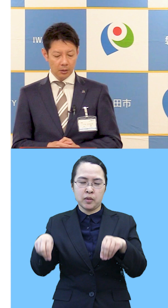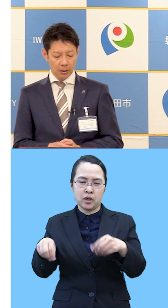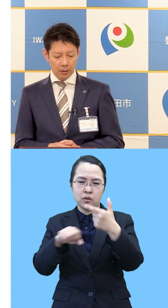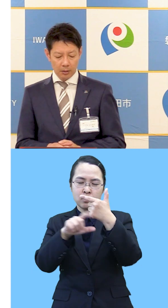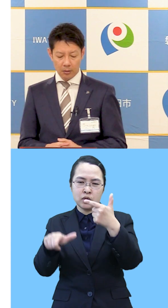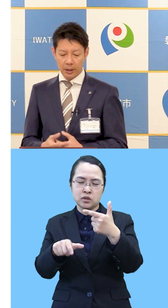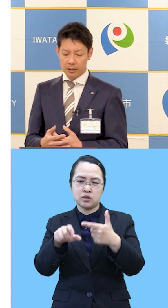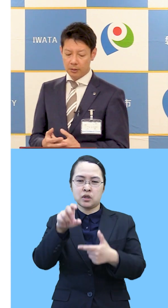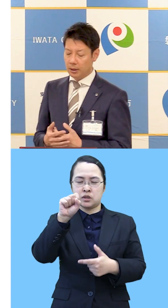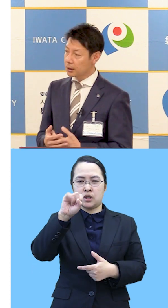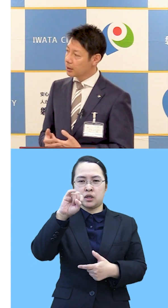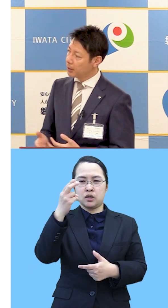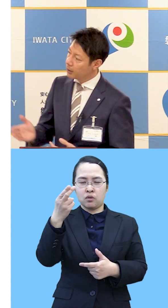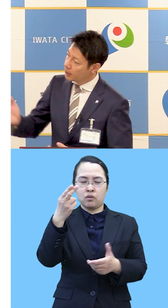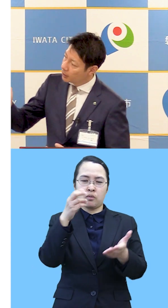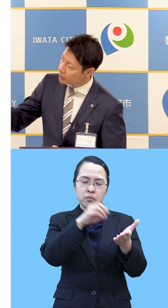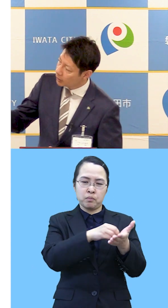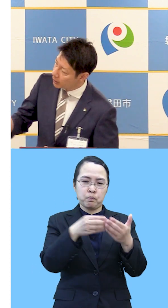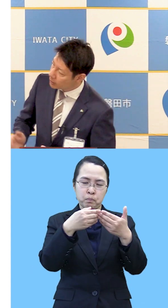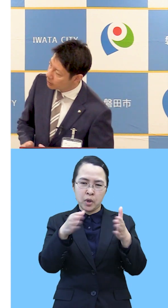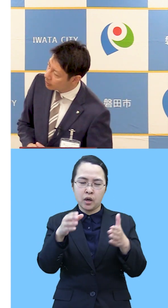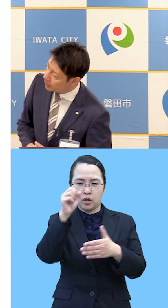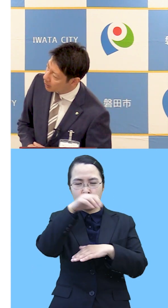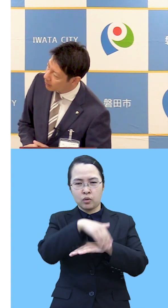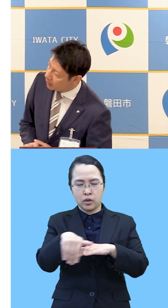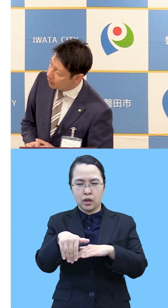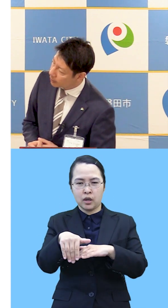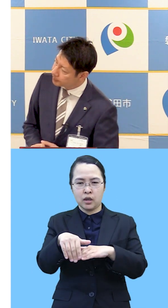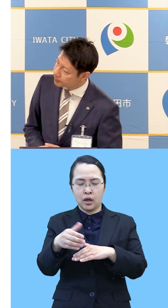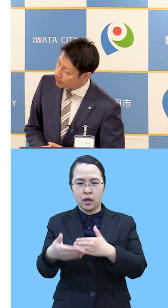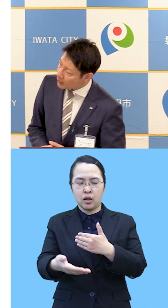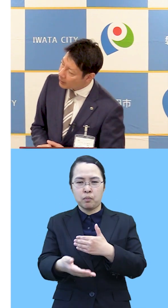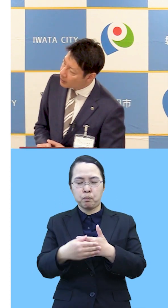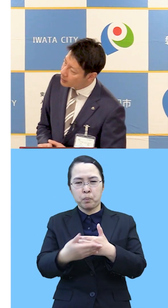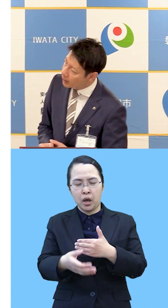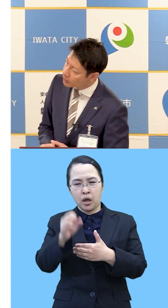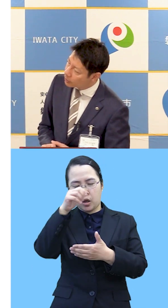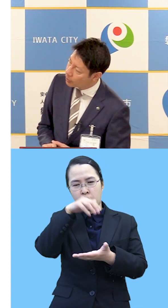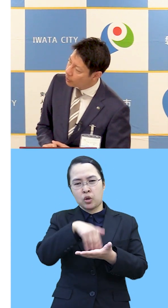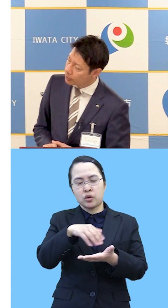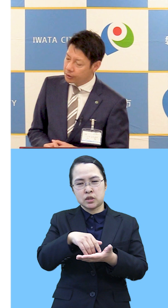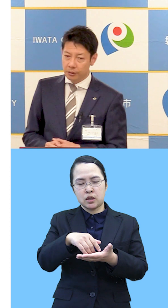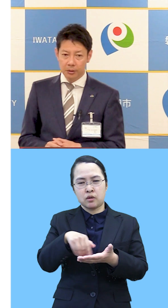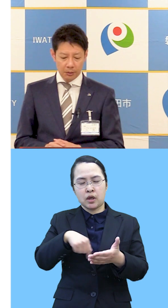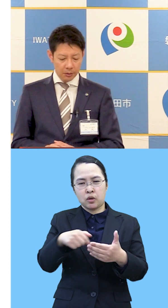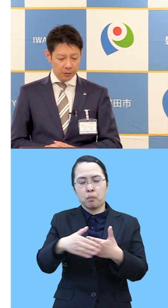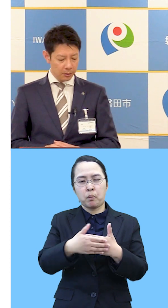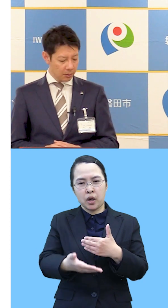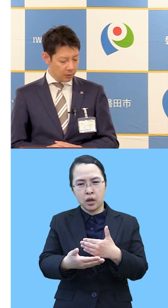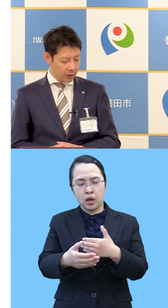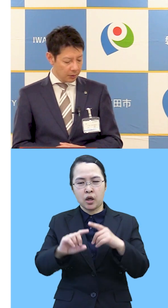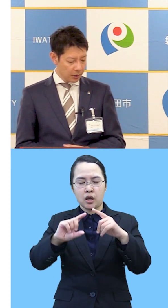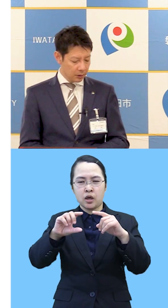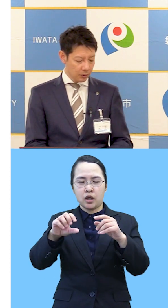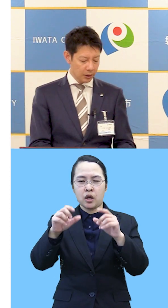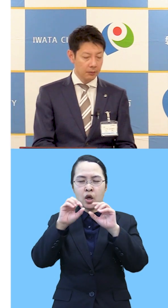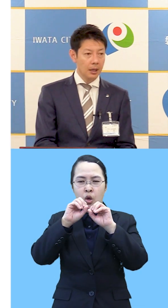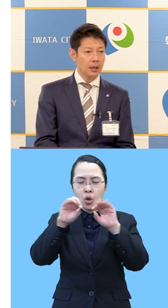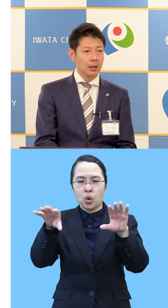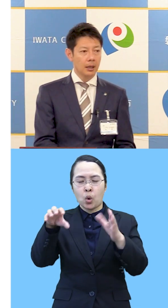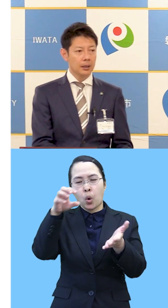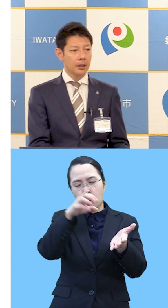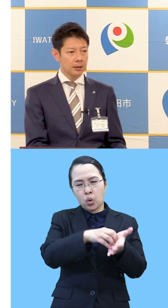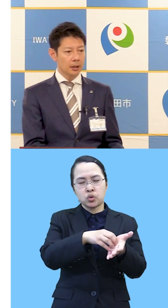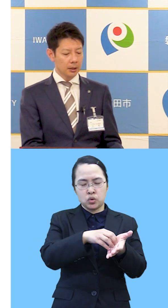トを公開する予定です。予算の話をしそびれてましたけど、サイトの広告収入で運用するということで、岩田市の予